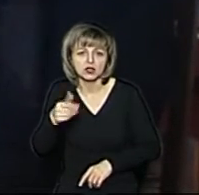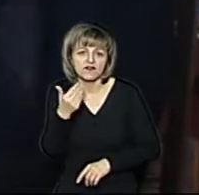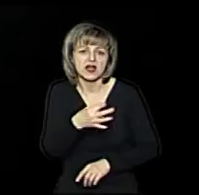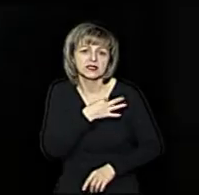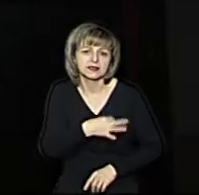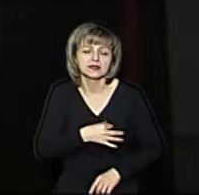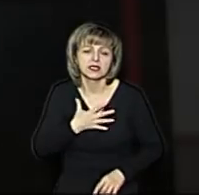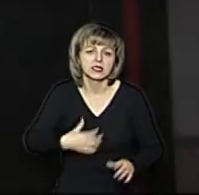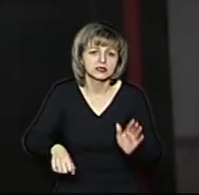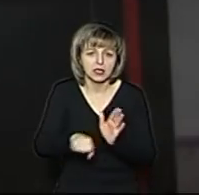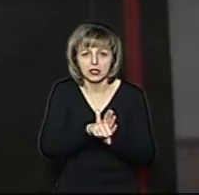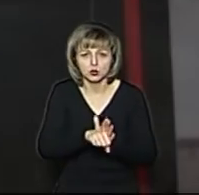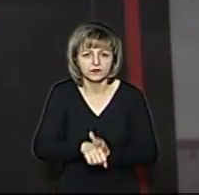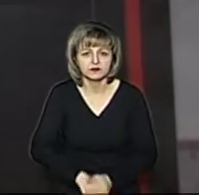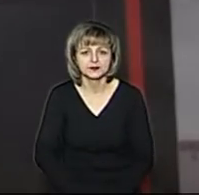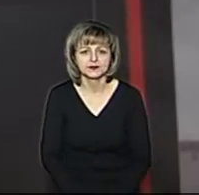син загинув.